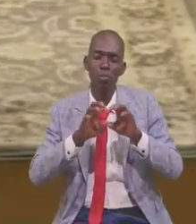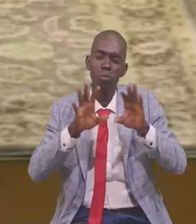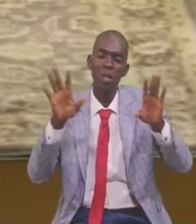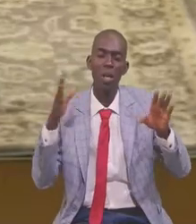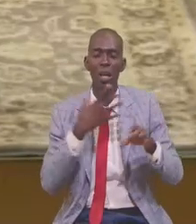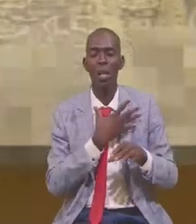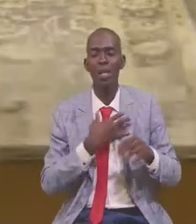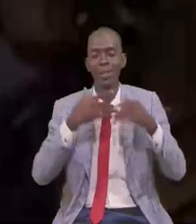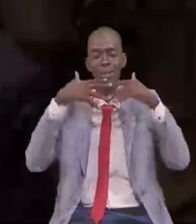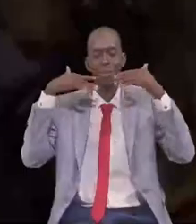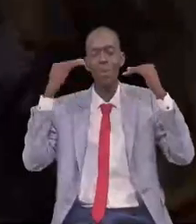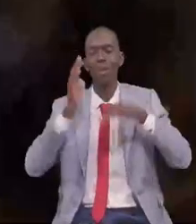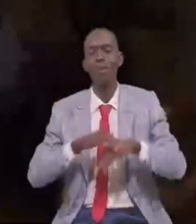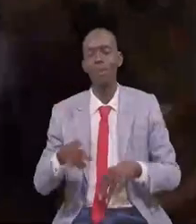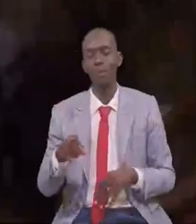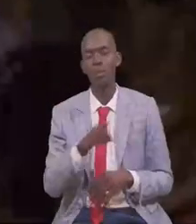repose sur toi.